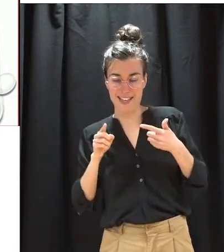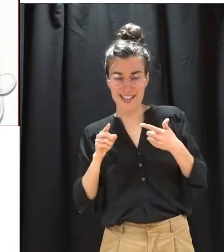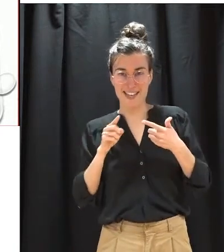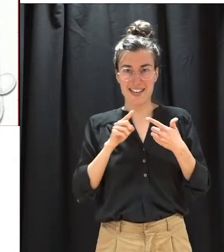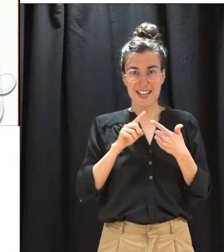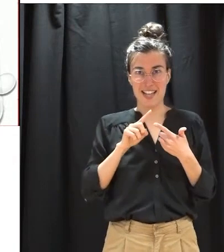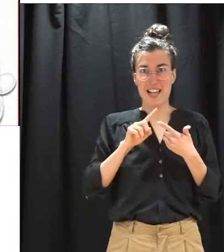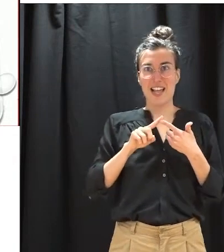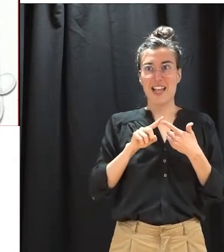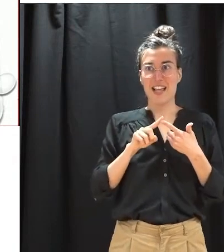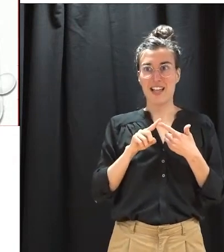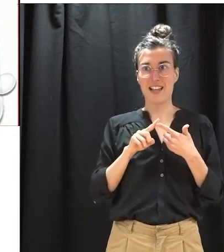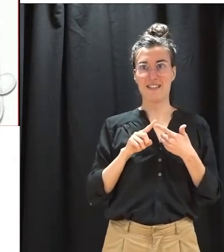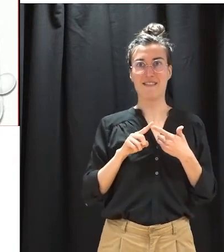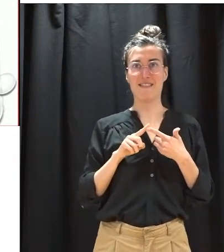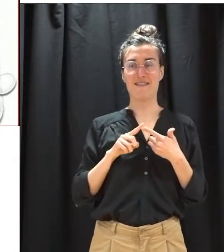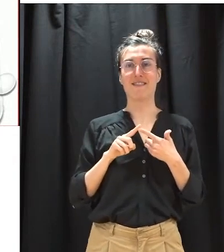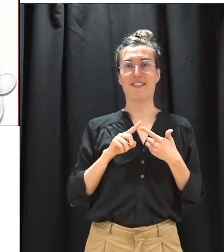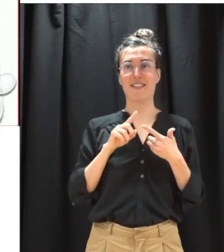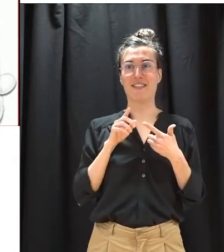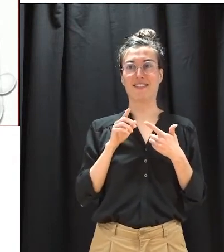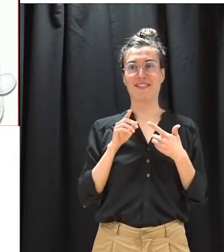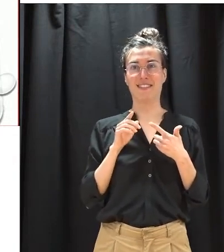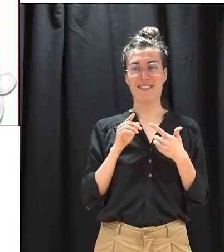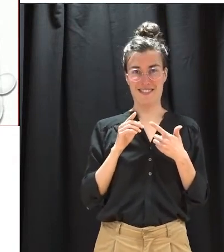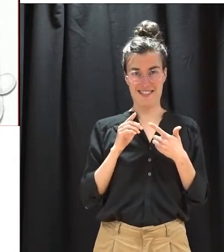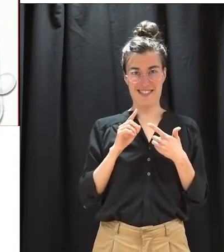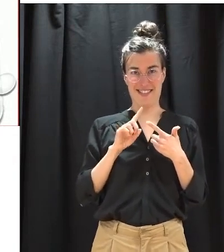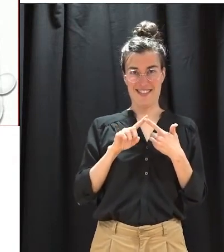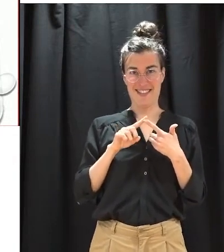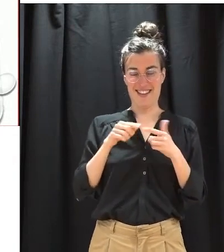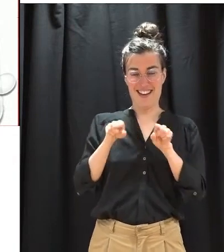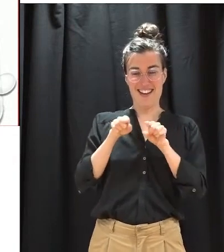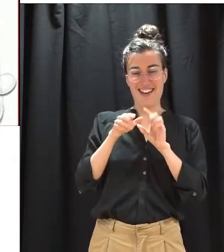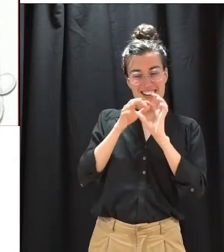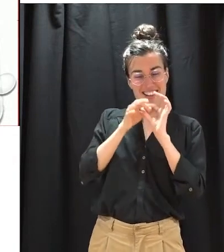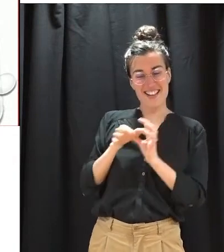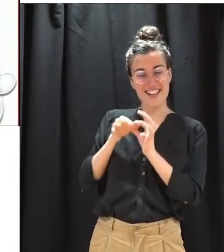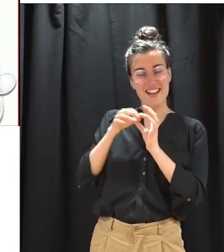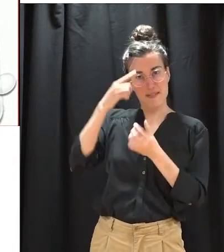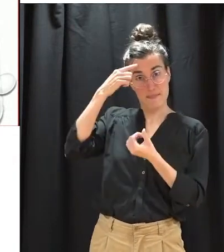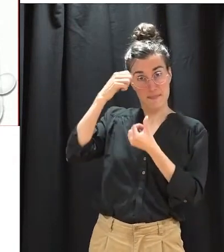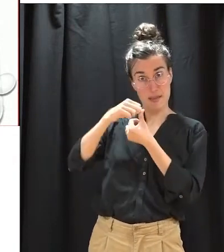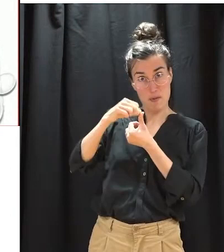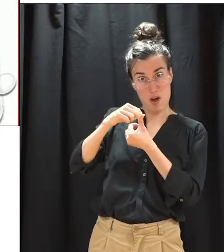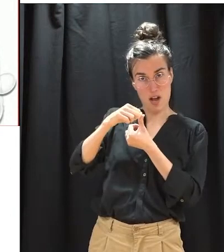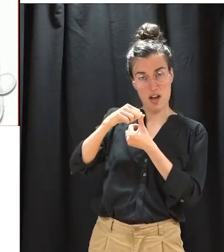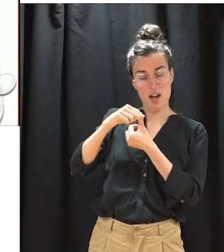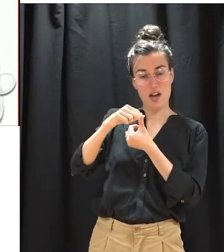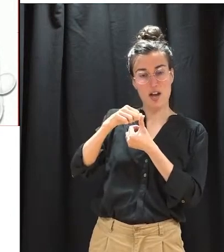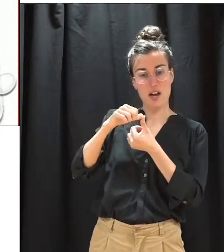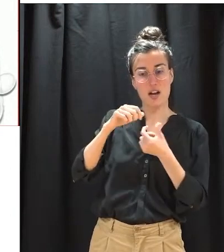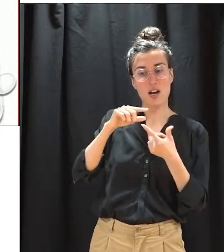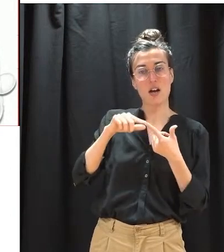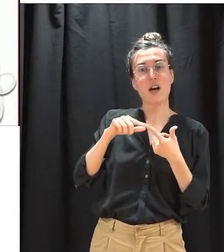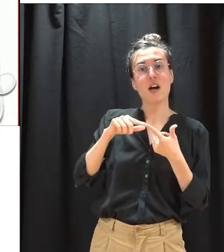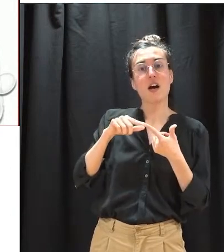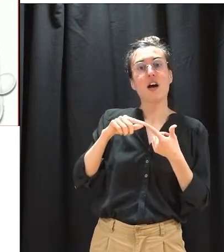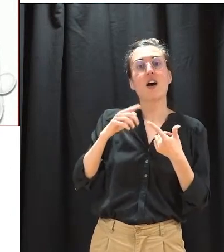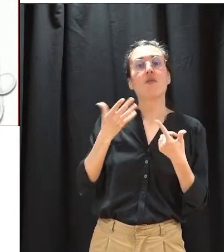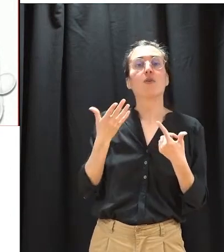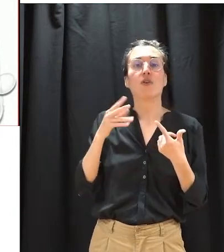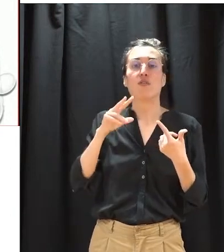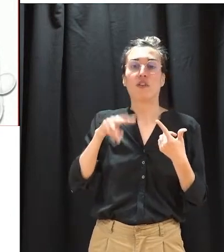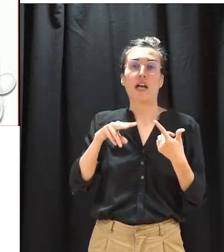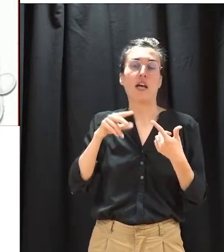dans toutes les activités cognitives, donc c'est vraiment... la mémoire au sens large, hein, donc il y a différents types de mémoire, là je ne vais pas tout expliquer,